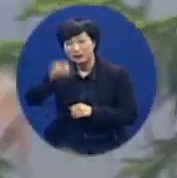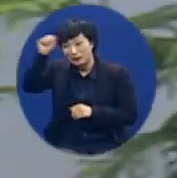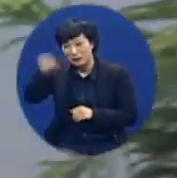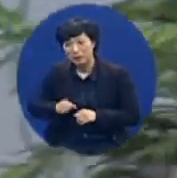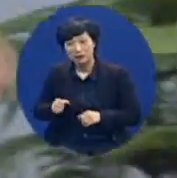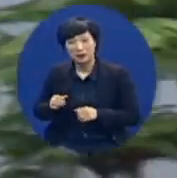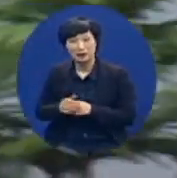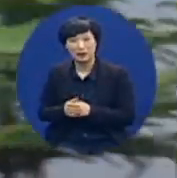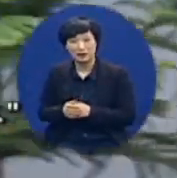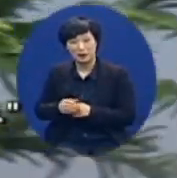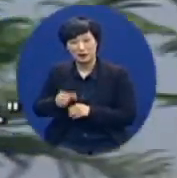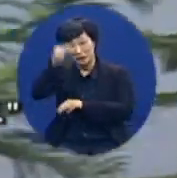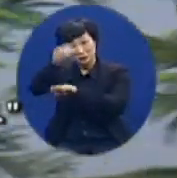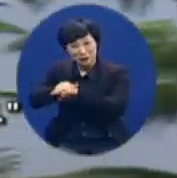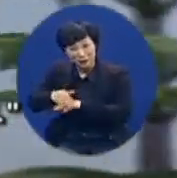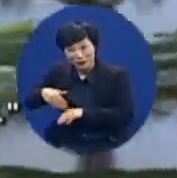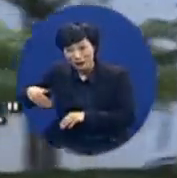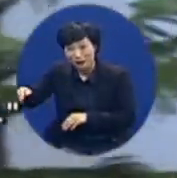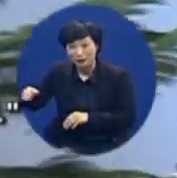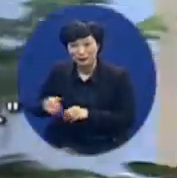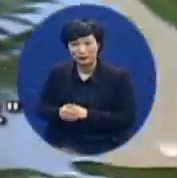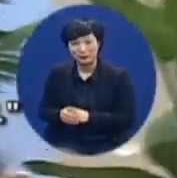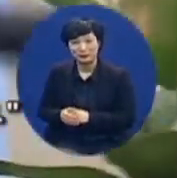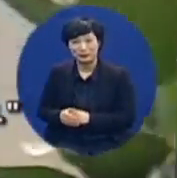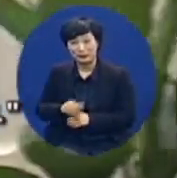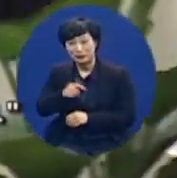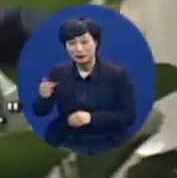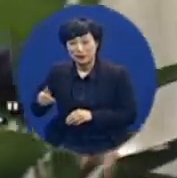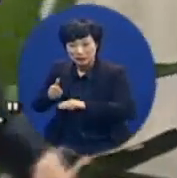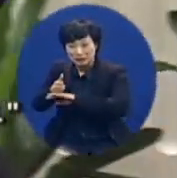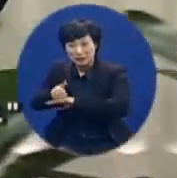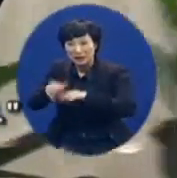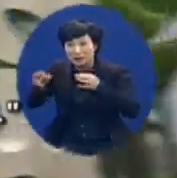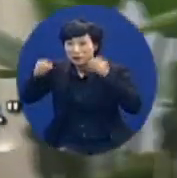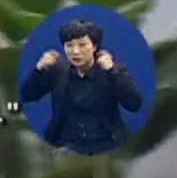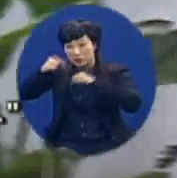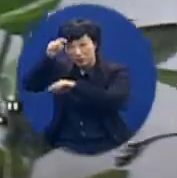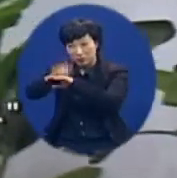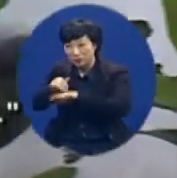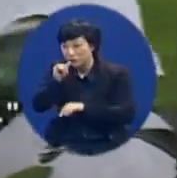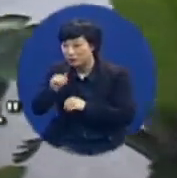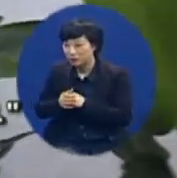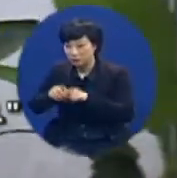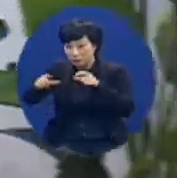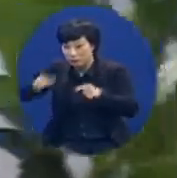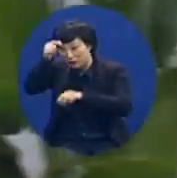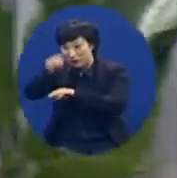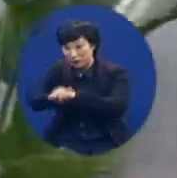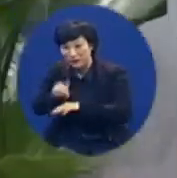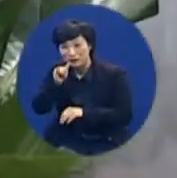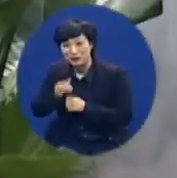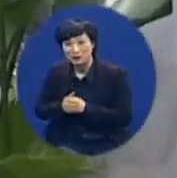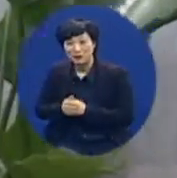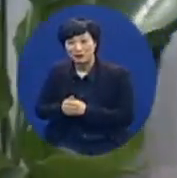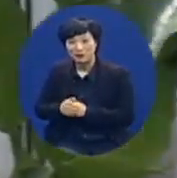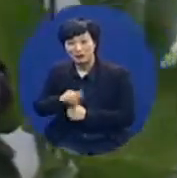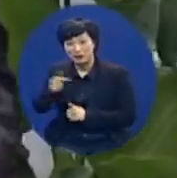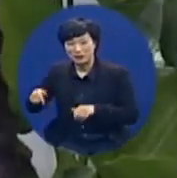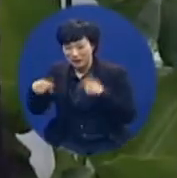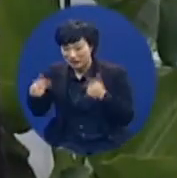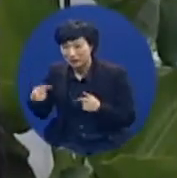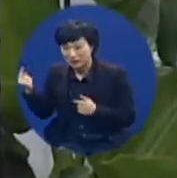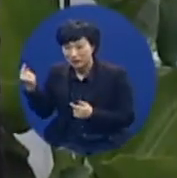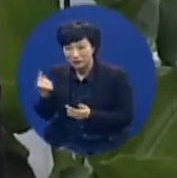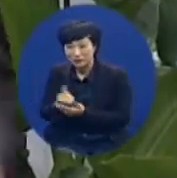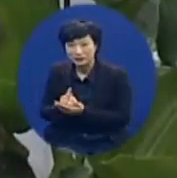못 자고 새벽 기도 가지요 저녁에 늦게 금요 차려 하지요 구역 예배 드리지요 저녁만 와서